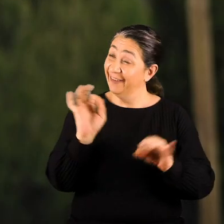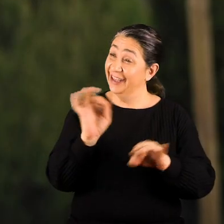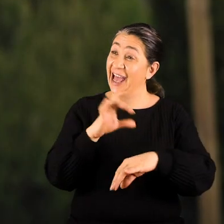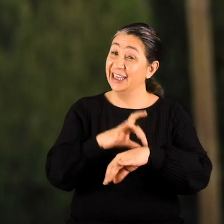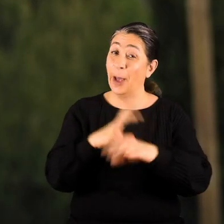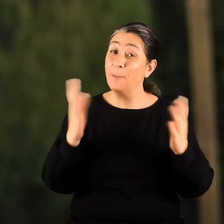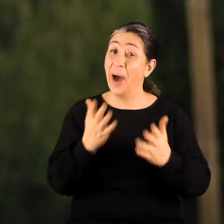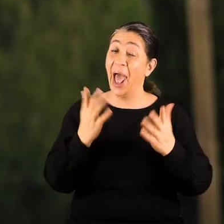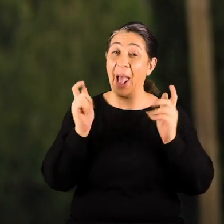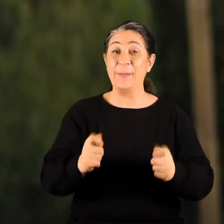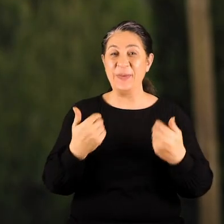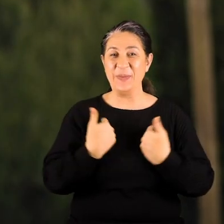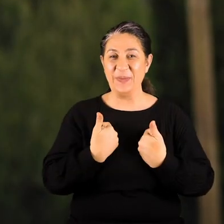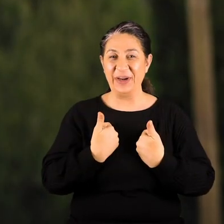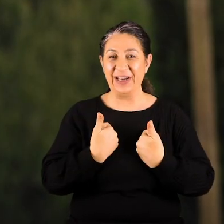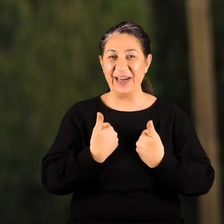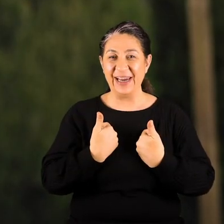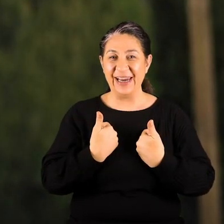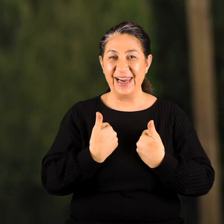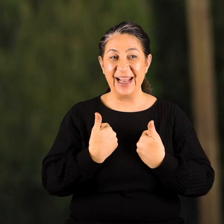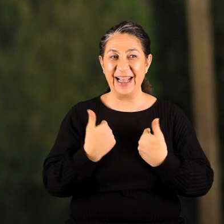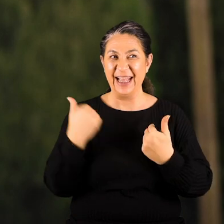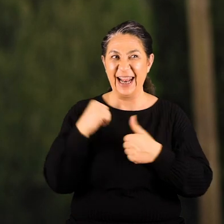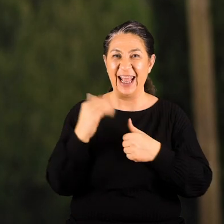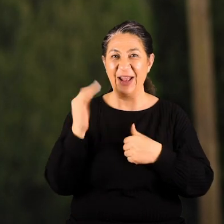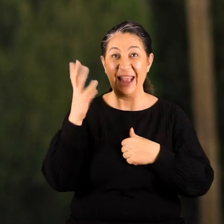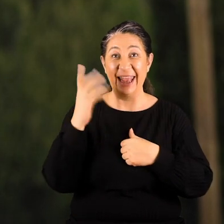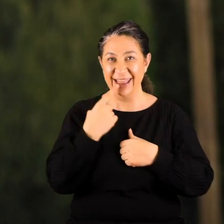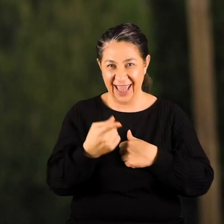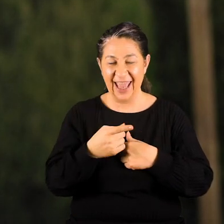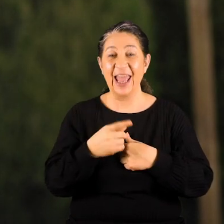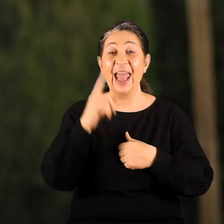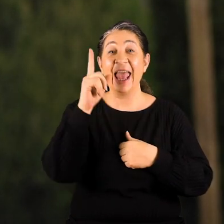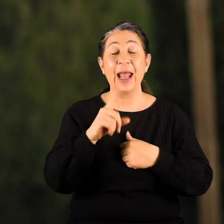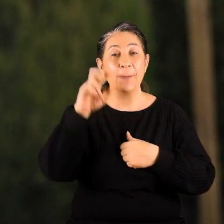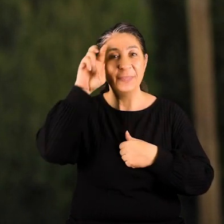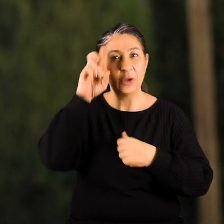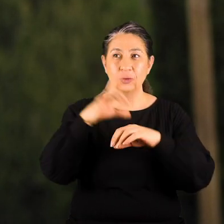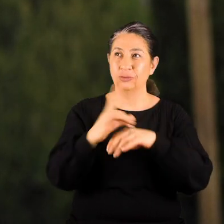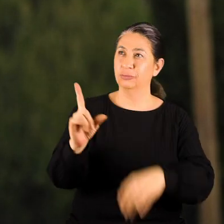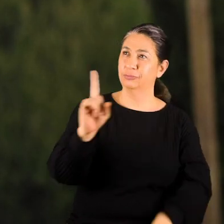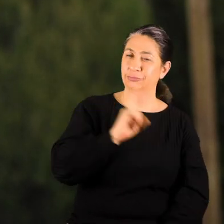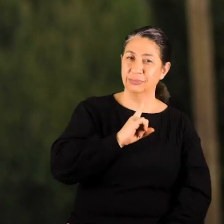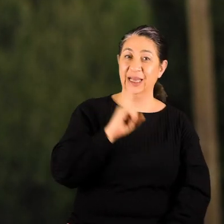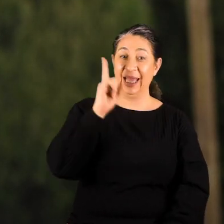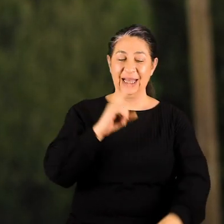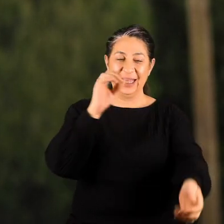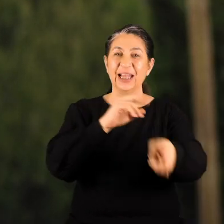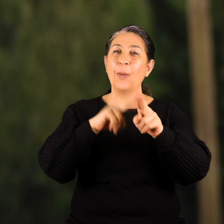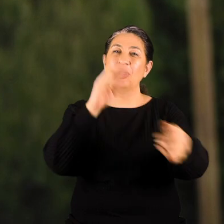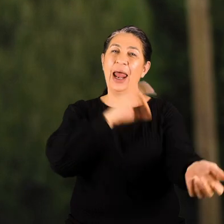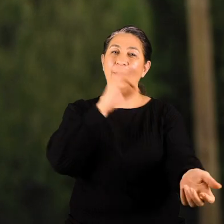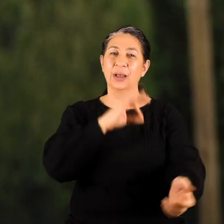evet bayağı yaptım. Deli geliyor gene diye. İşte ilk psikolog gelmişti odama. İlk kemoterapide